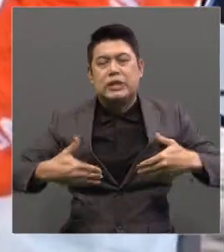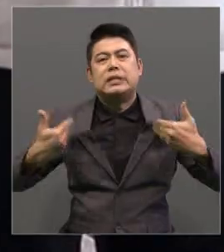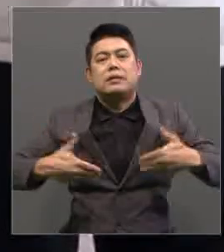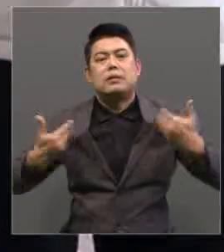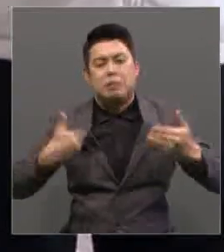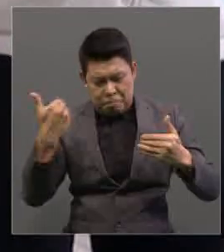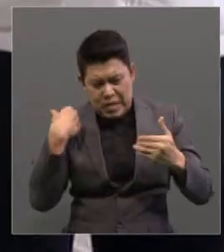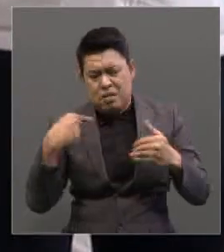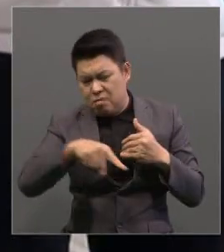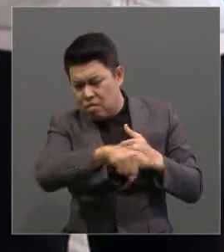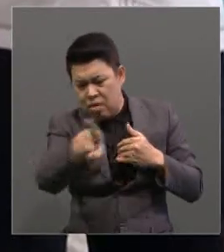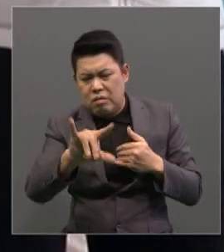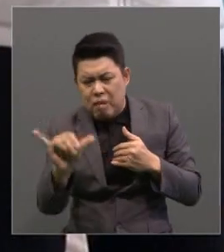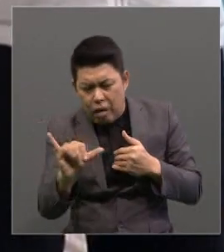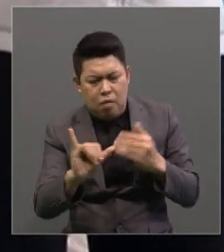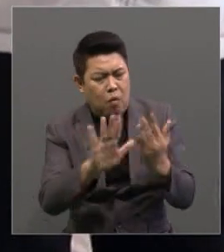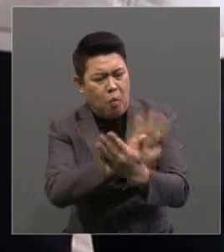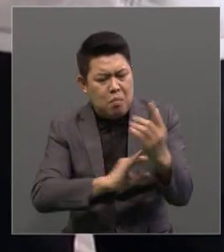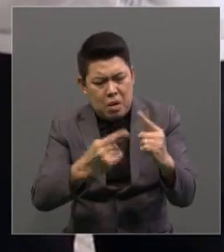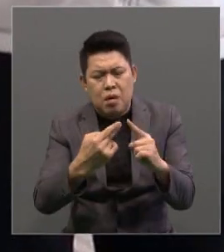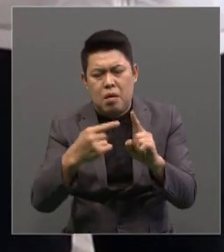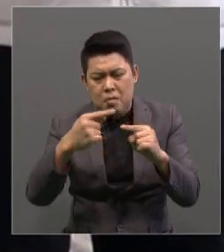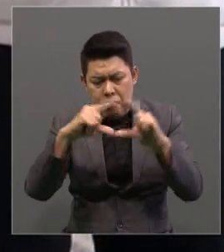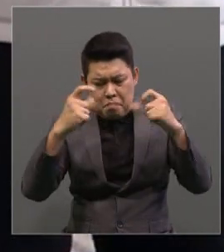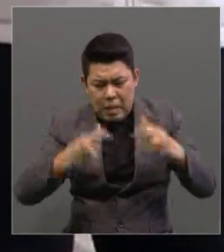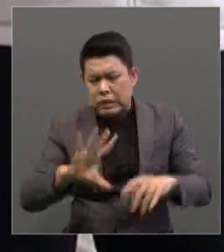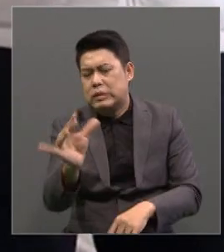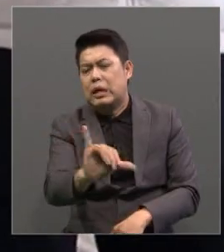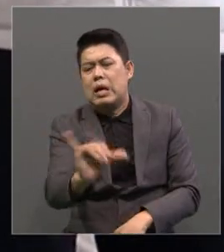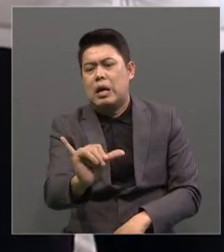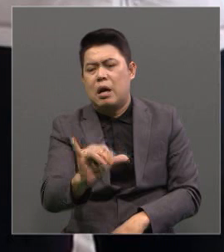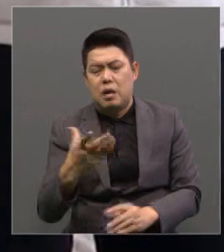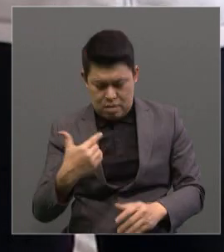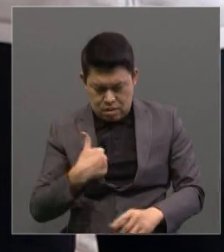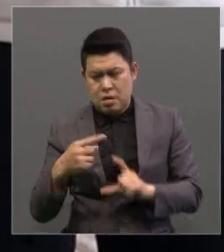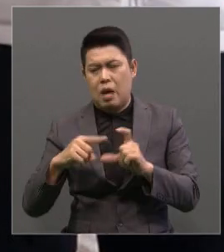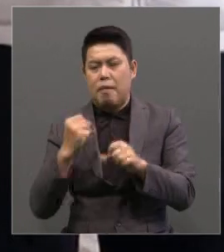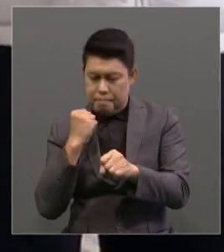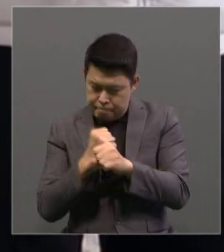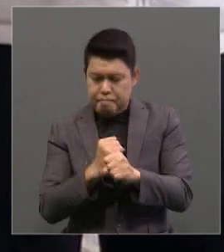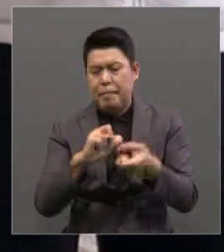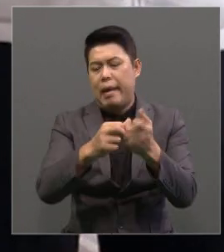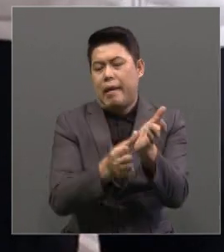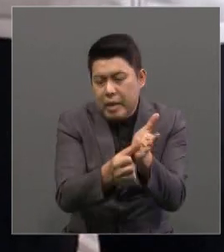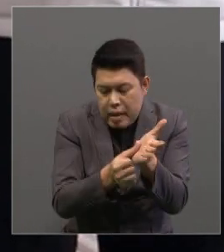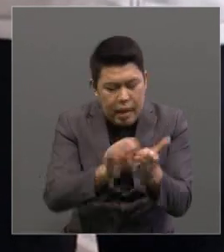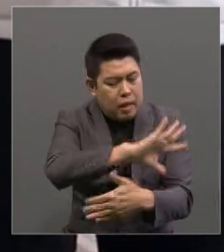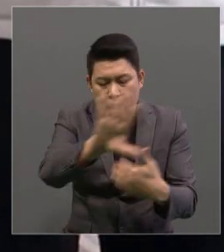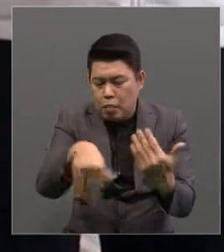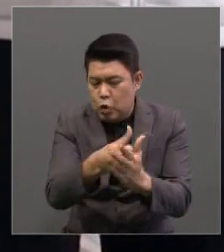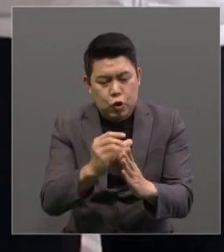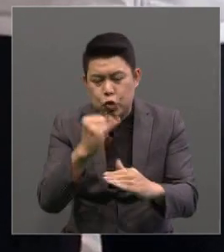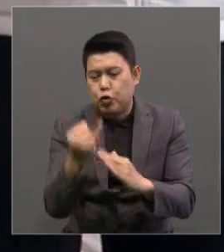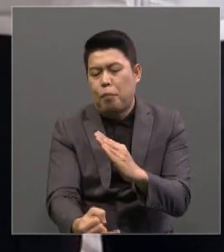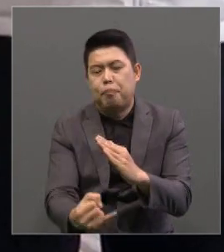แต่ก็ยังมีอีกหลายหมื่นคนทั่วประเทศที่ยังไม่ได้รับสถานะคนไทยพรรคก้าวไกลจึงมีนโยบายแก้ไขปัญหาทั้งหมดให้จบ